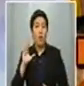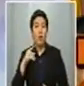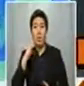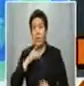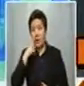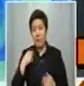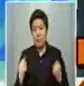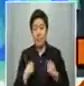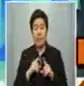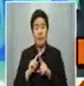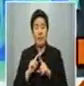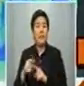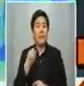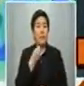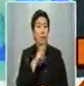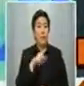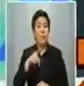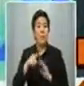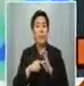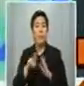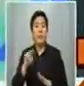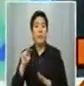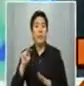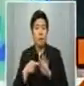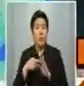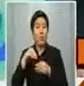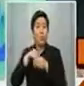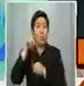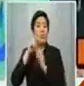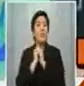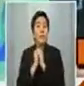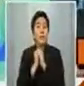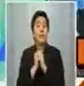าวไทย12ปันนาเรียกไทย12ปันนา ค่ะอยู่ที่เมืองเชียงรุ้งของจีนนะคะ